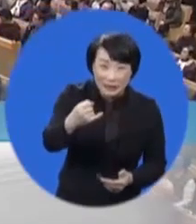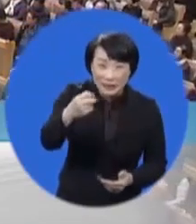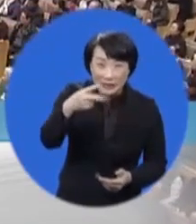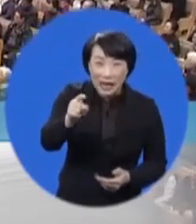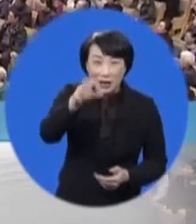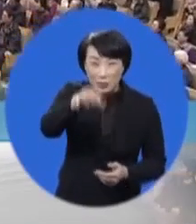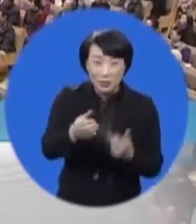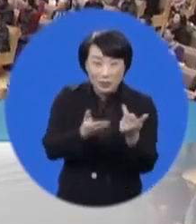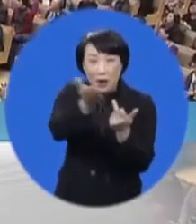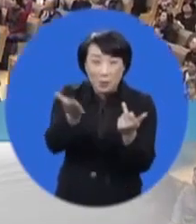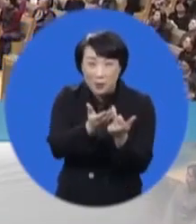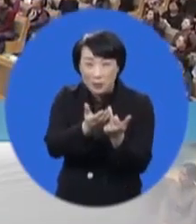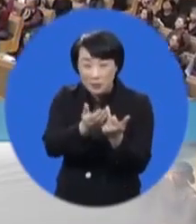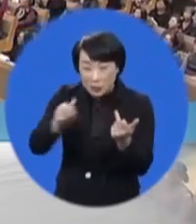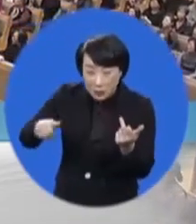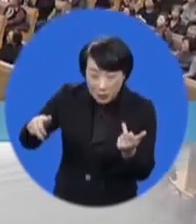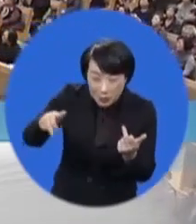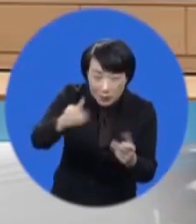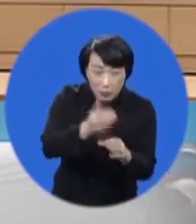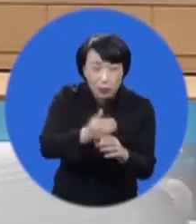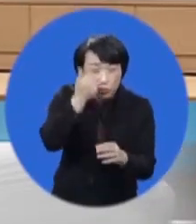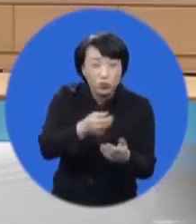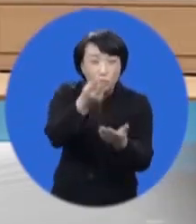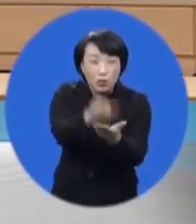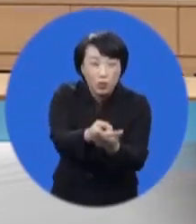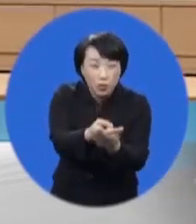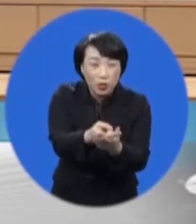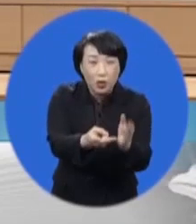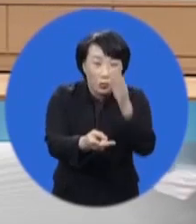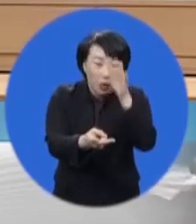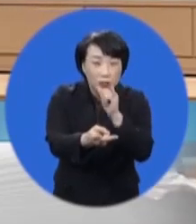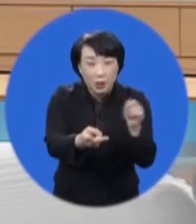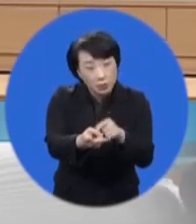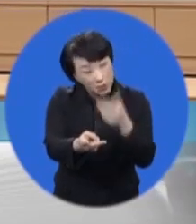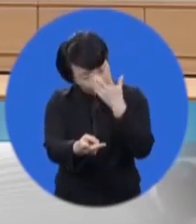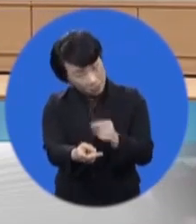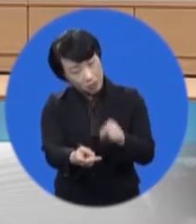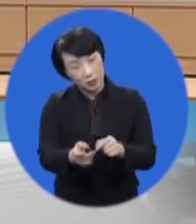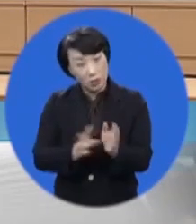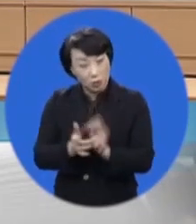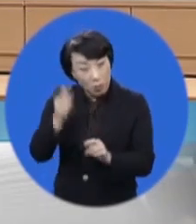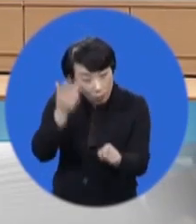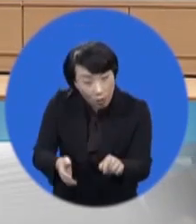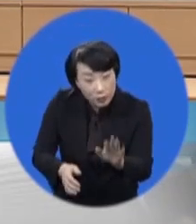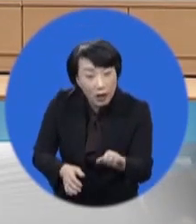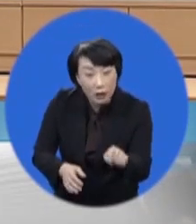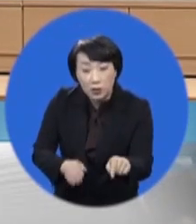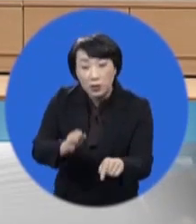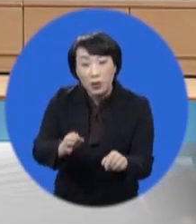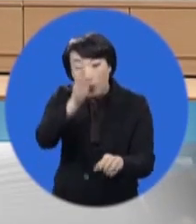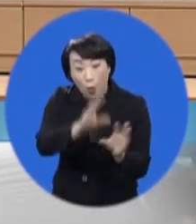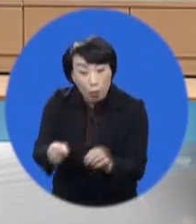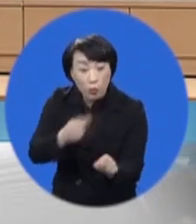지나가십니다. 가시다가 누워있는 한 병자를 봅니다. 주께서 그에게 물어요.